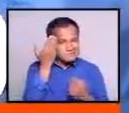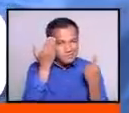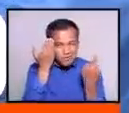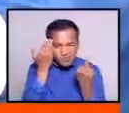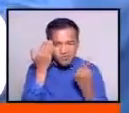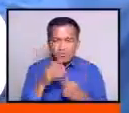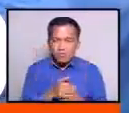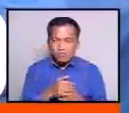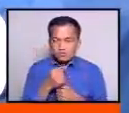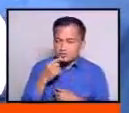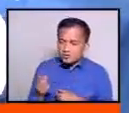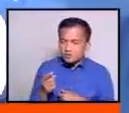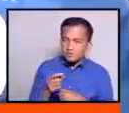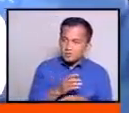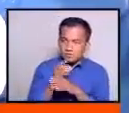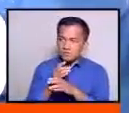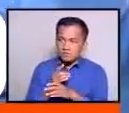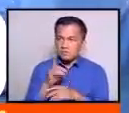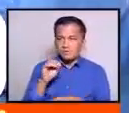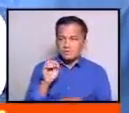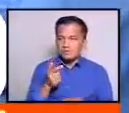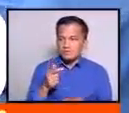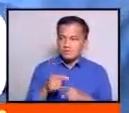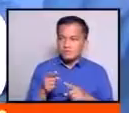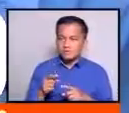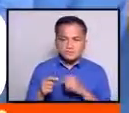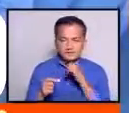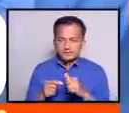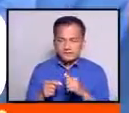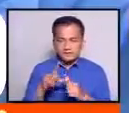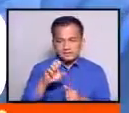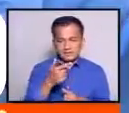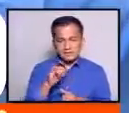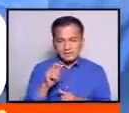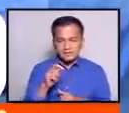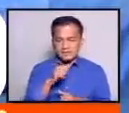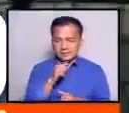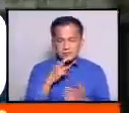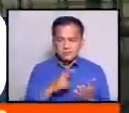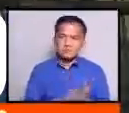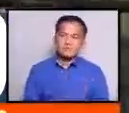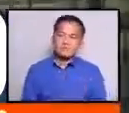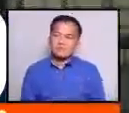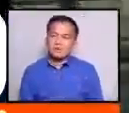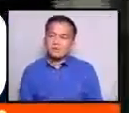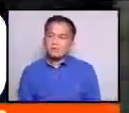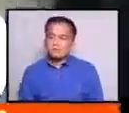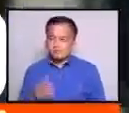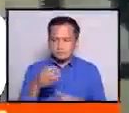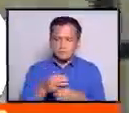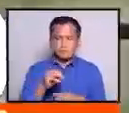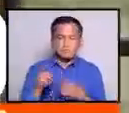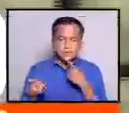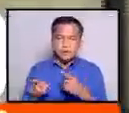lang na sasabihin they care for the animals, pero they are not even legit, they are not registered. Dagdag pa